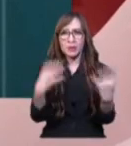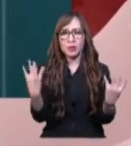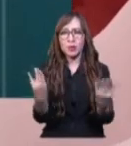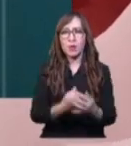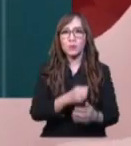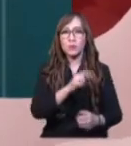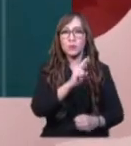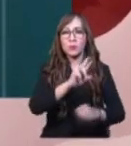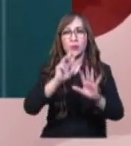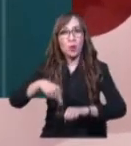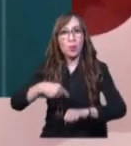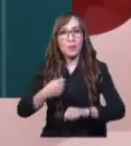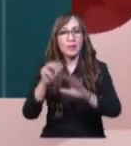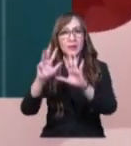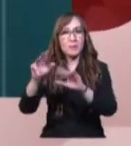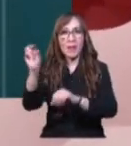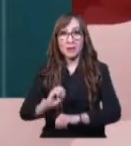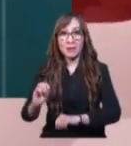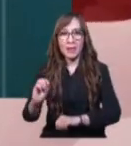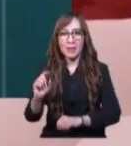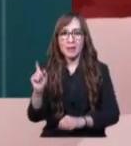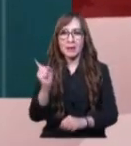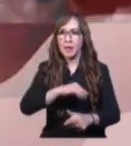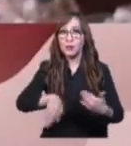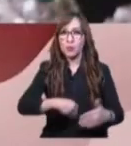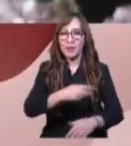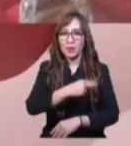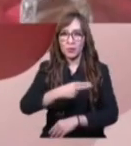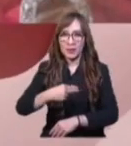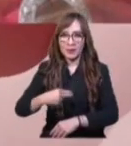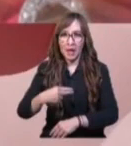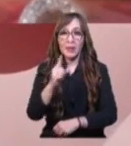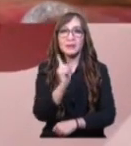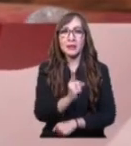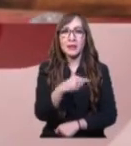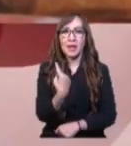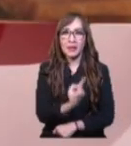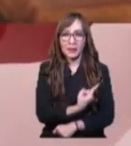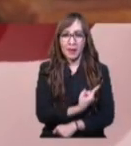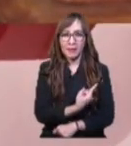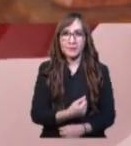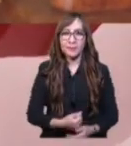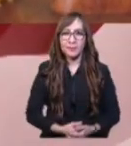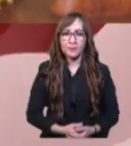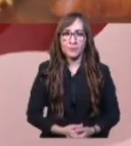99,9% dari total populasi pelaku usaha di Indonesia, ya. Sehingga kita